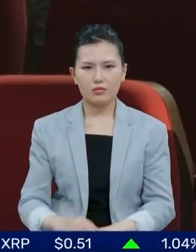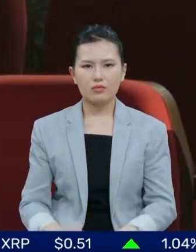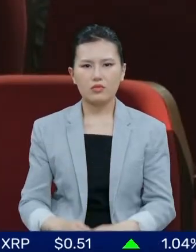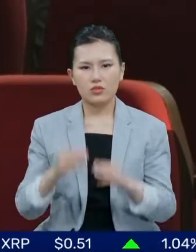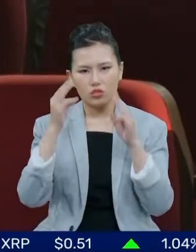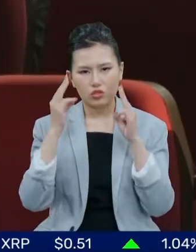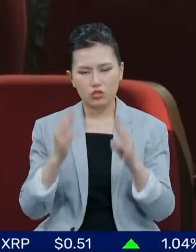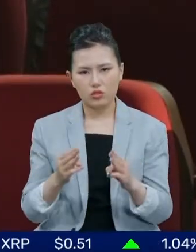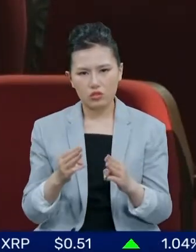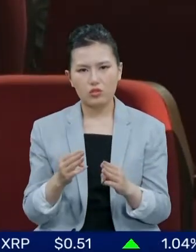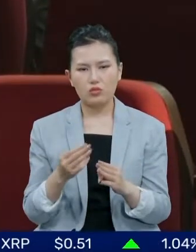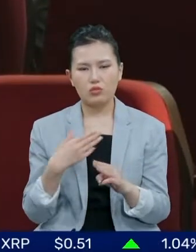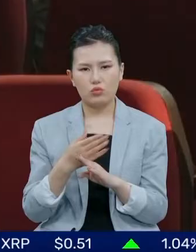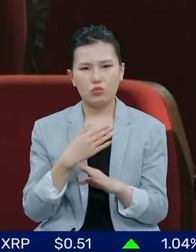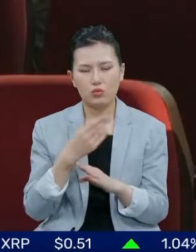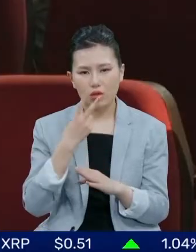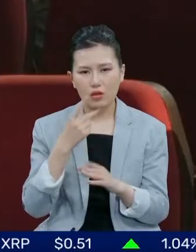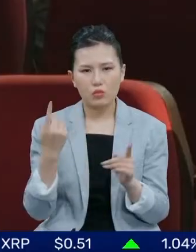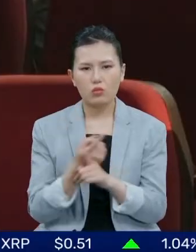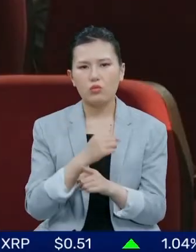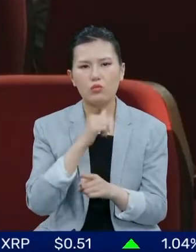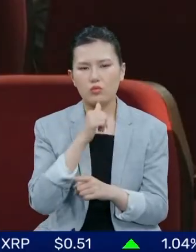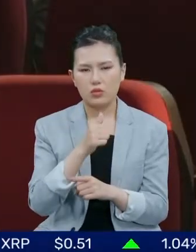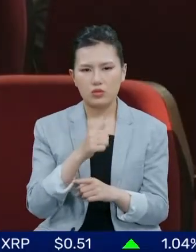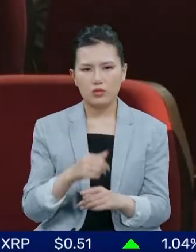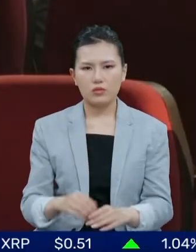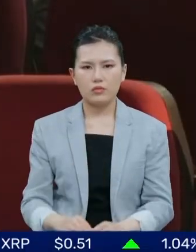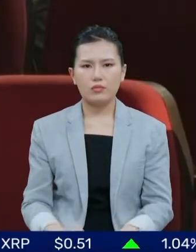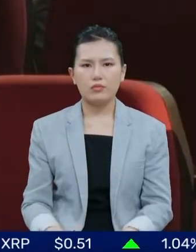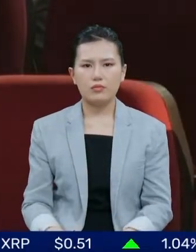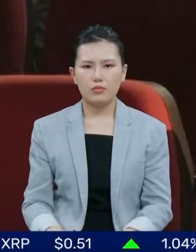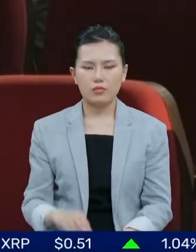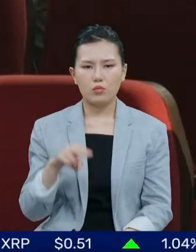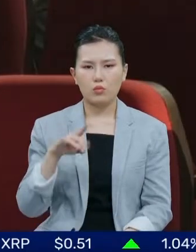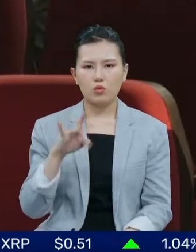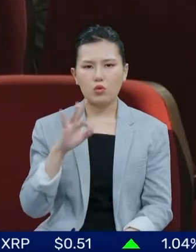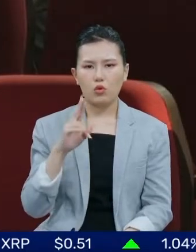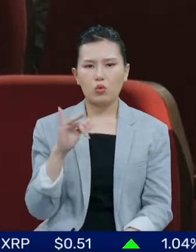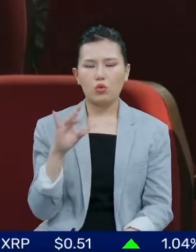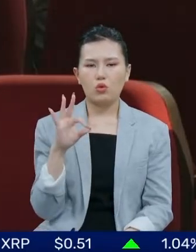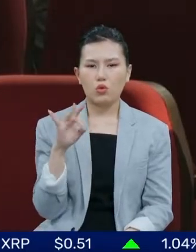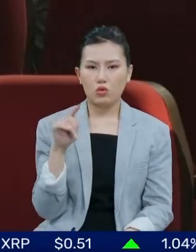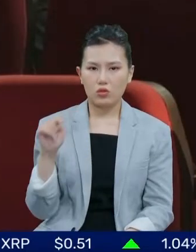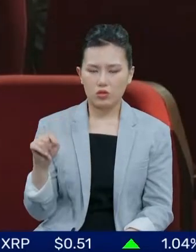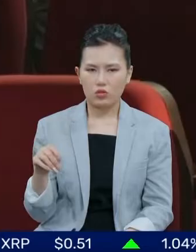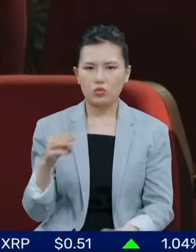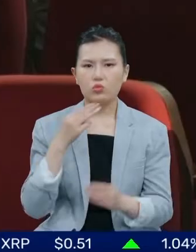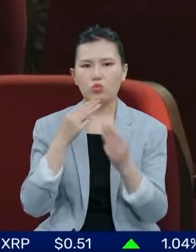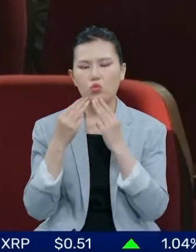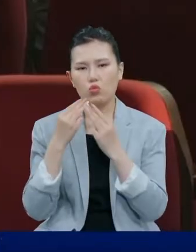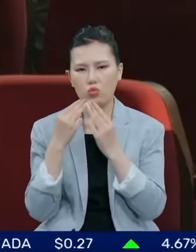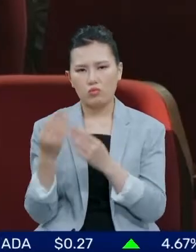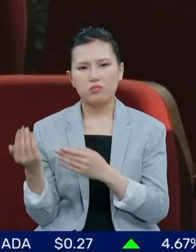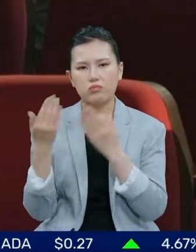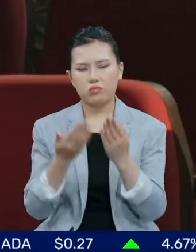буруу шийдвэр байгаагүй баха гэдгээр тэг гин буруугүй гэж үргэлж харж байна. За нэгэнт прокуророс гин буруугийн асуудлаар шүүхээр тогтоох нь зүйтэй